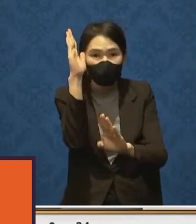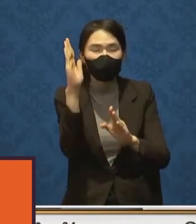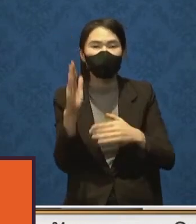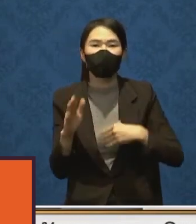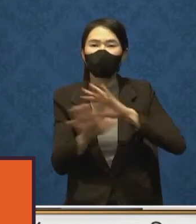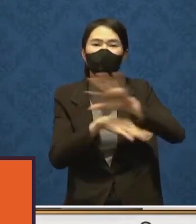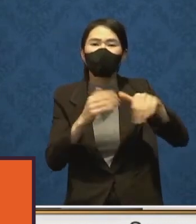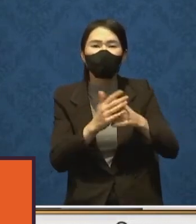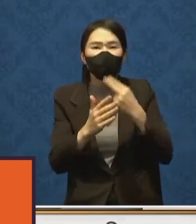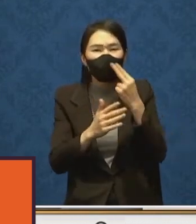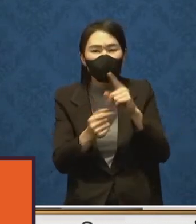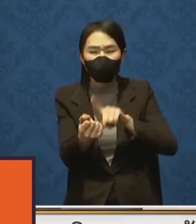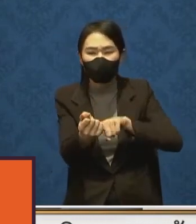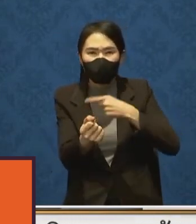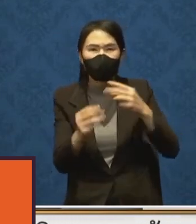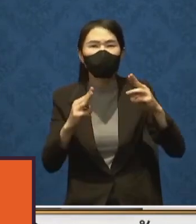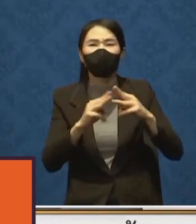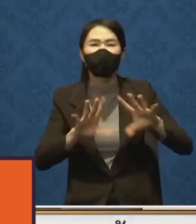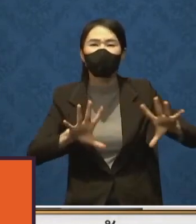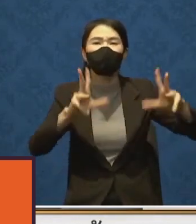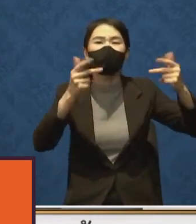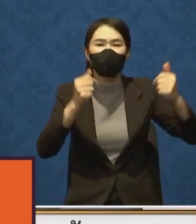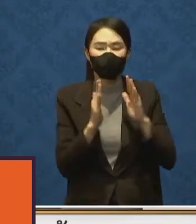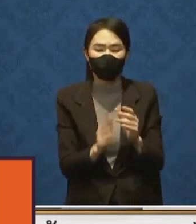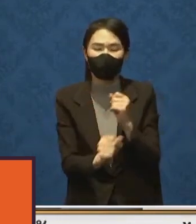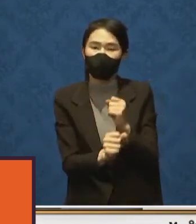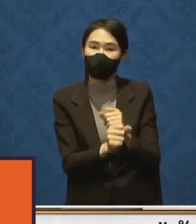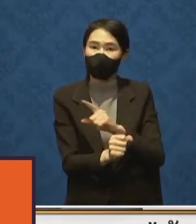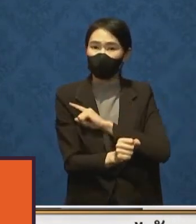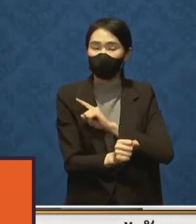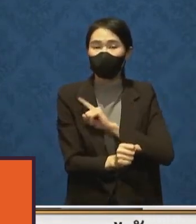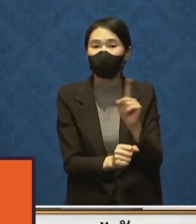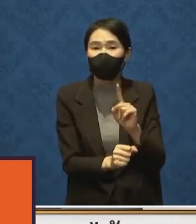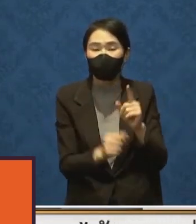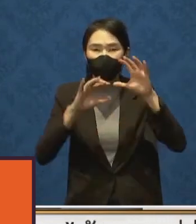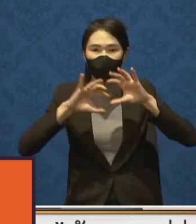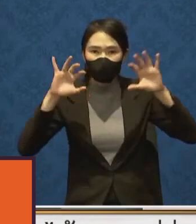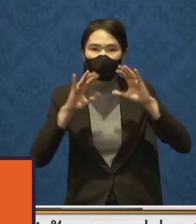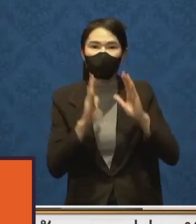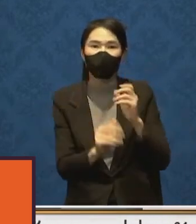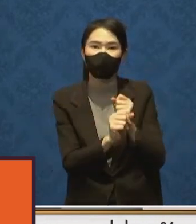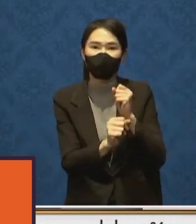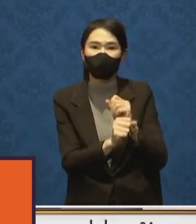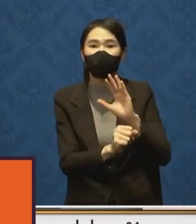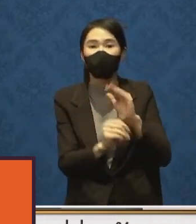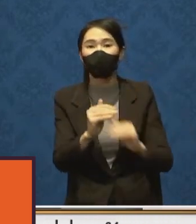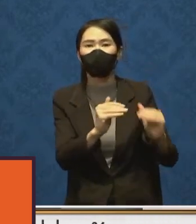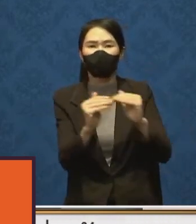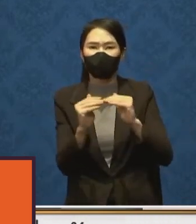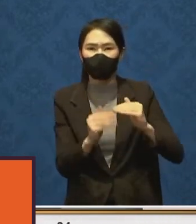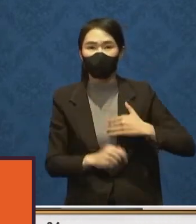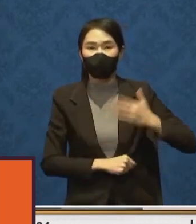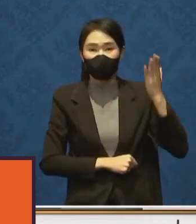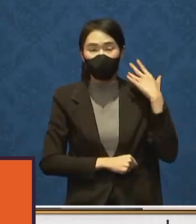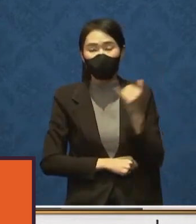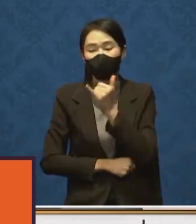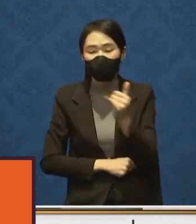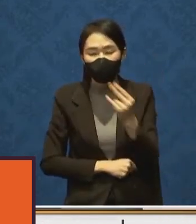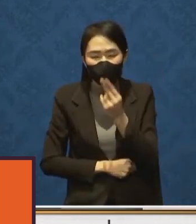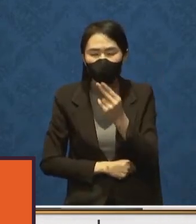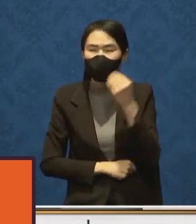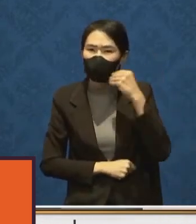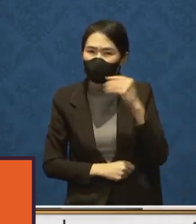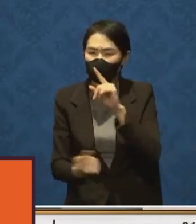หมดสัปภานมานานเจ้านัที่ของขณะกมการสิทธิมนุษยชนแงชาิก็เคยไปใพ้นทผมอย bracketกัเลย